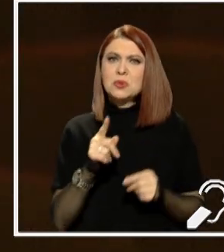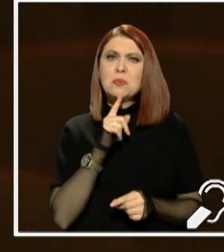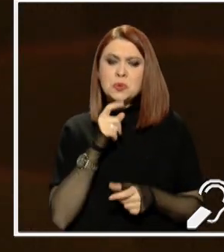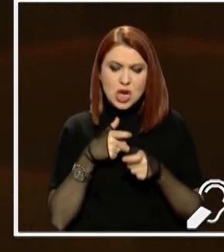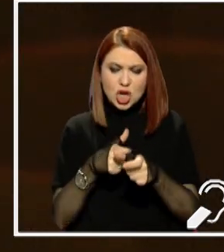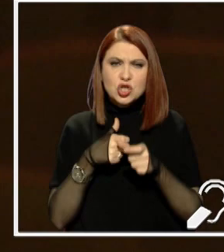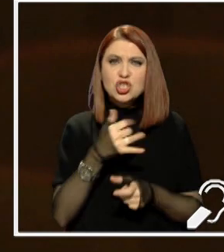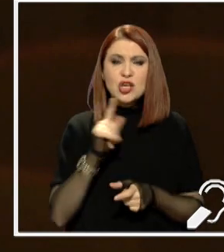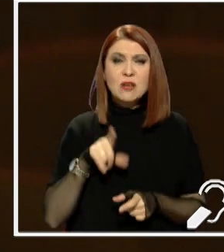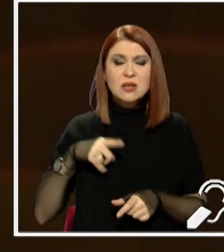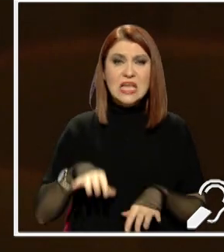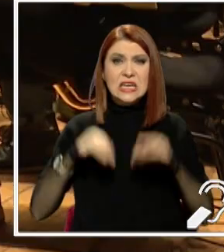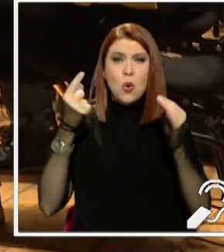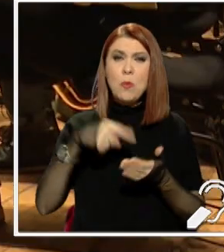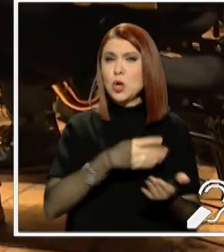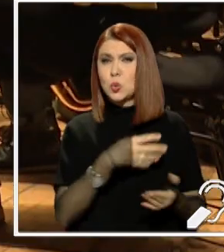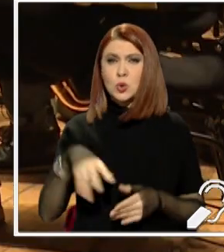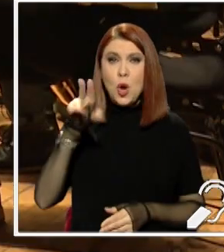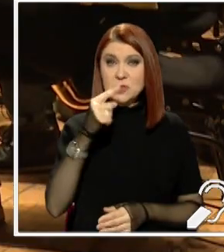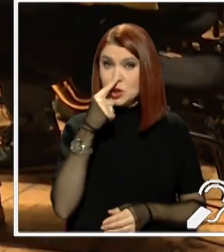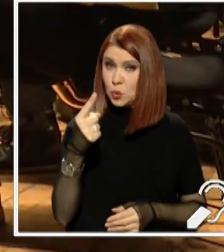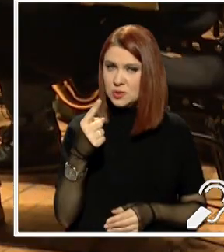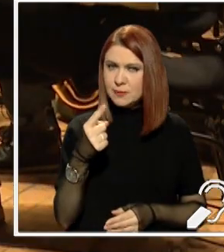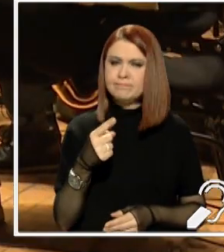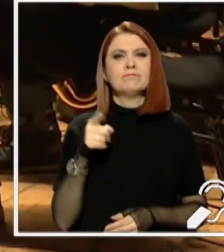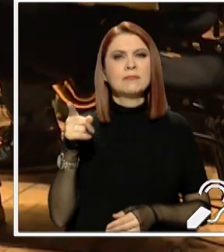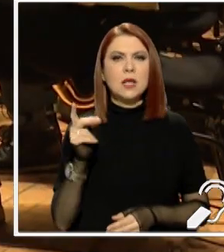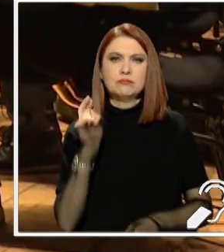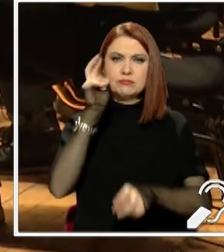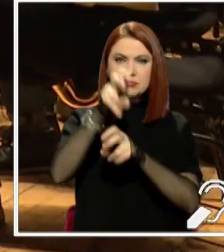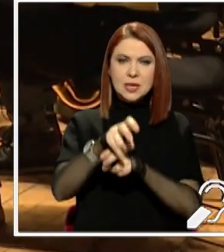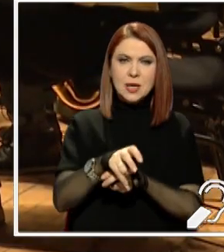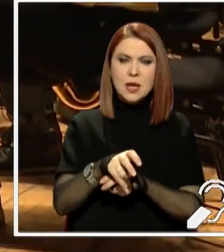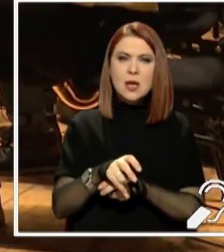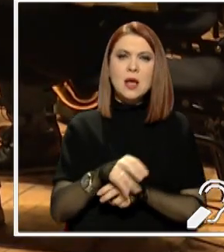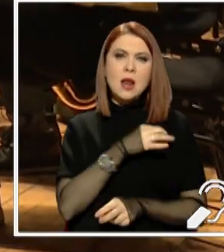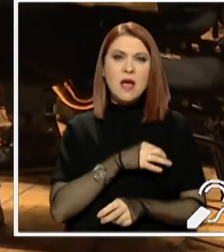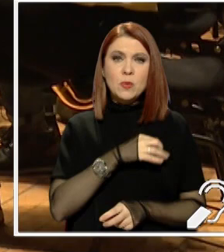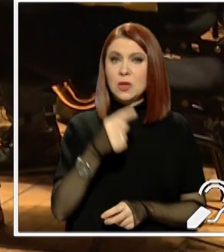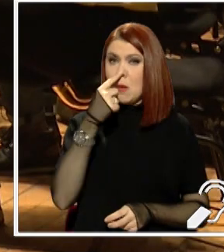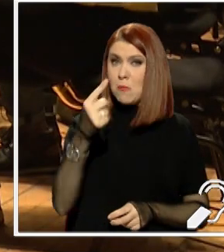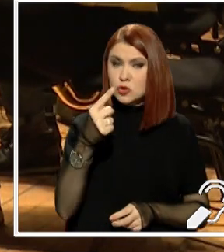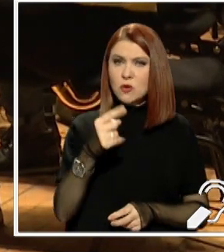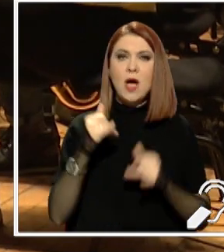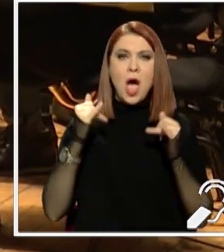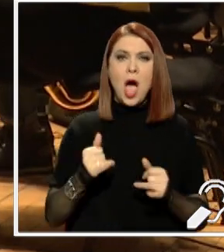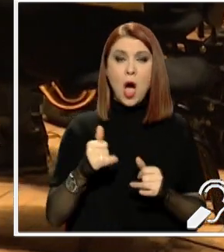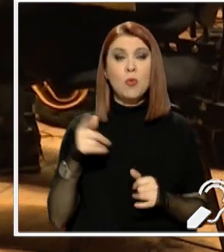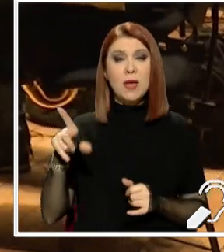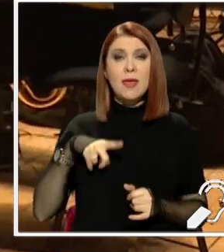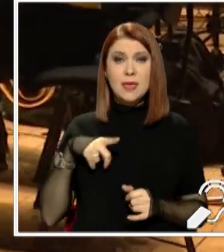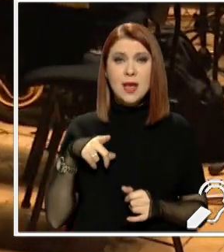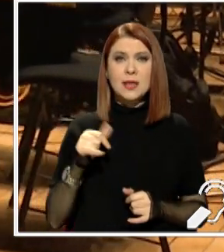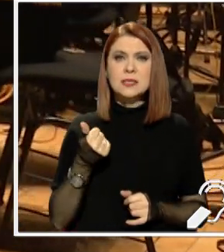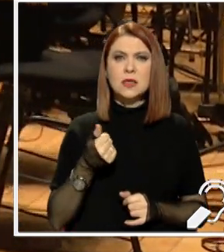de jazz care se găseau în anii 80 în Rusia, Alex se înscrie la Institutul de Muzică din Moscova. În prezent, Alex